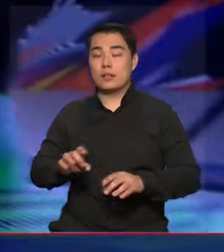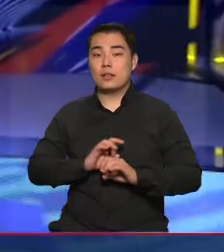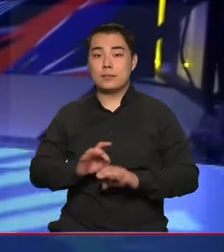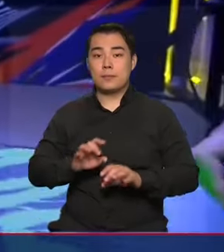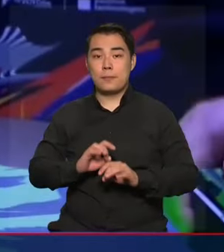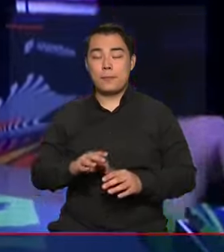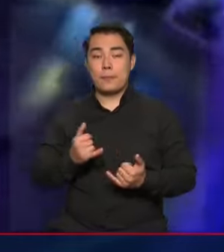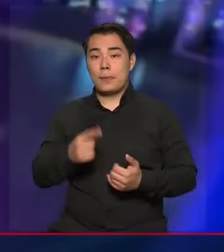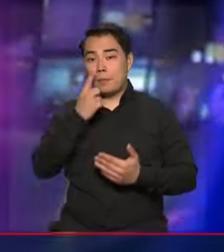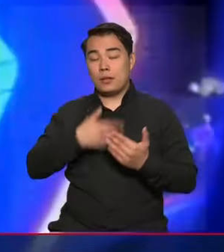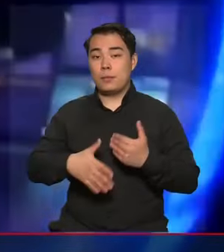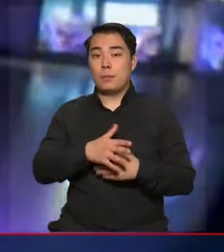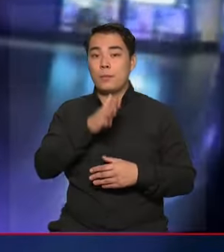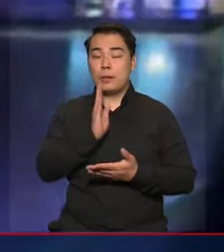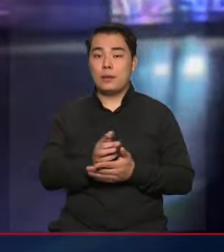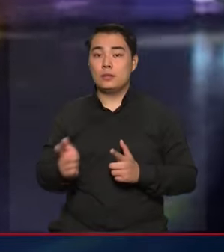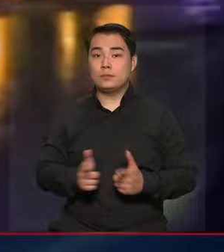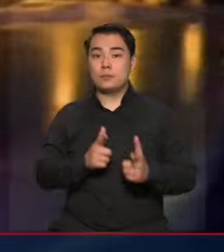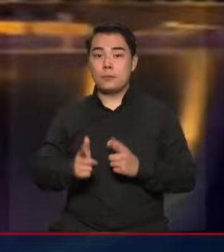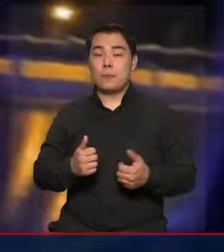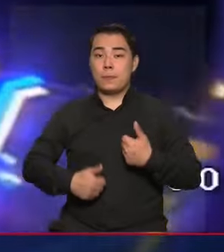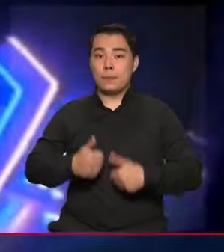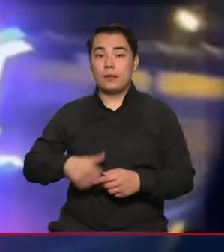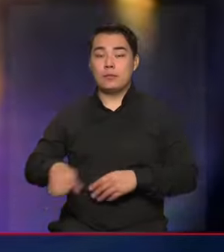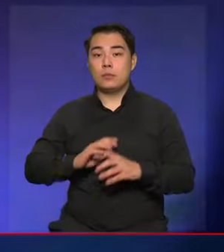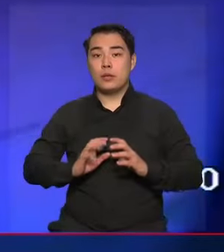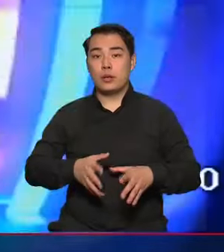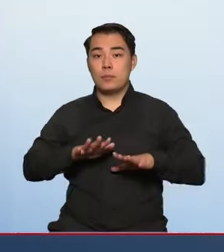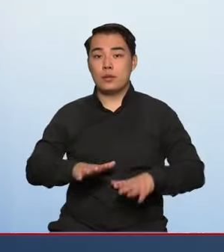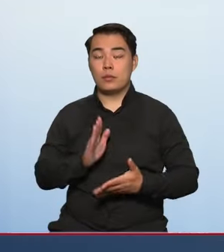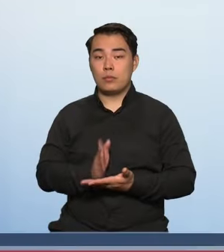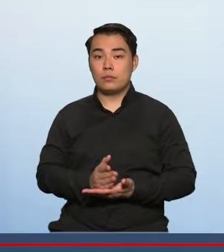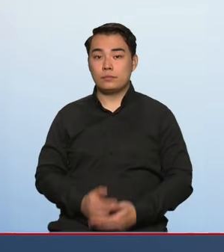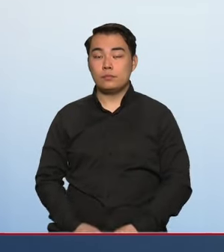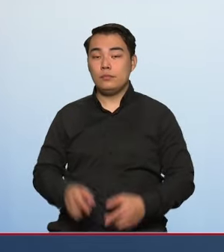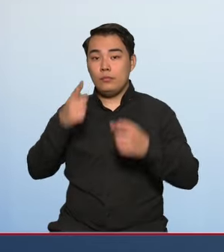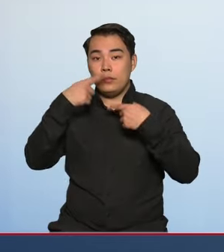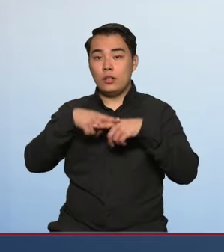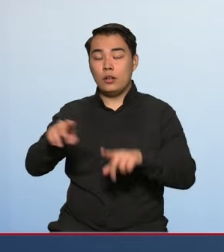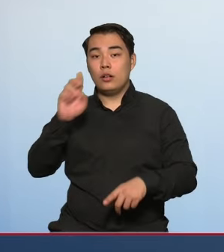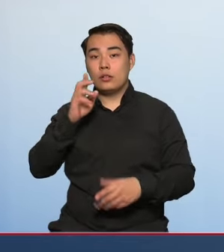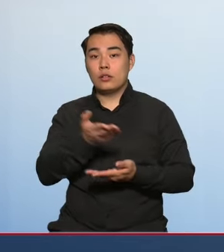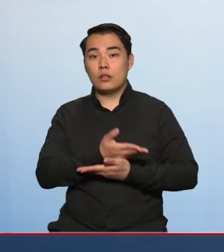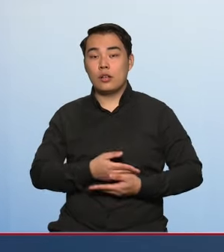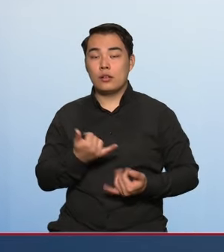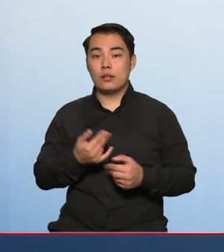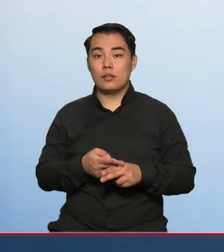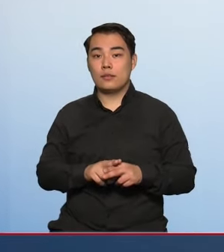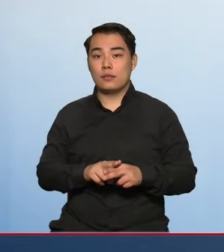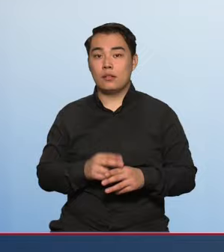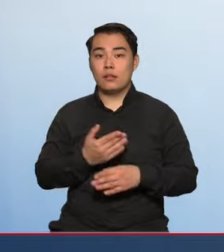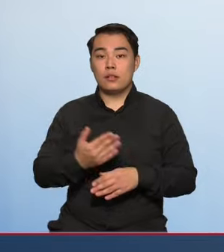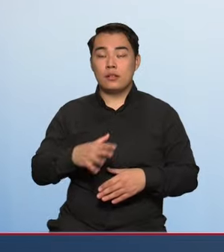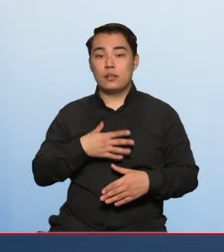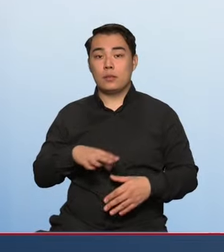дронов. В ближайшее время они готовятся сразиться на других международных площадках. С технической стороны нас ничего не подвело.